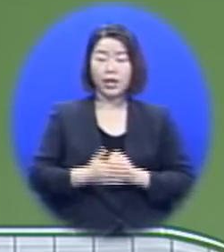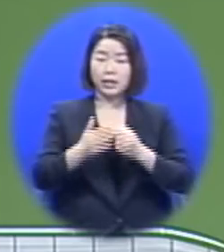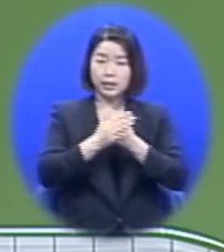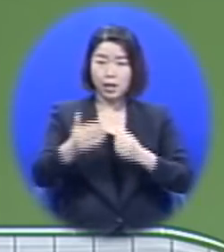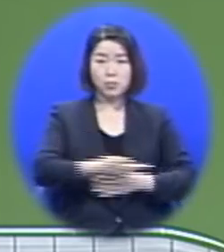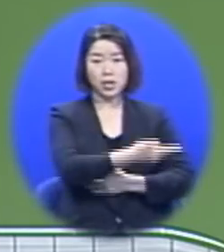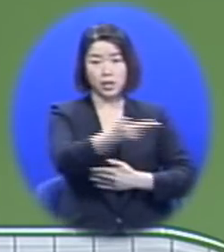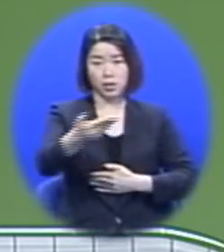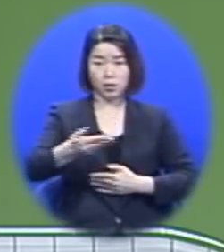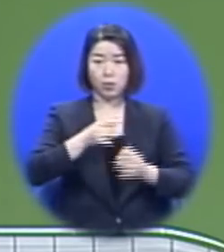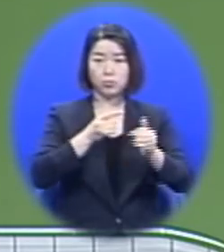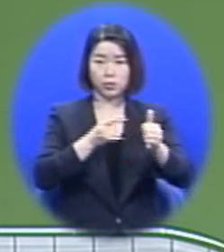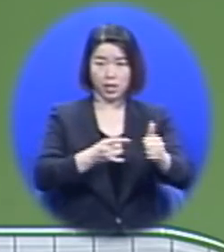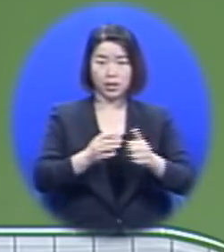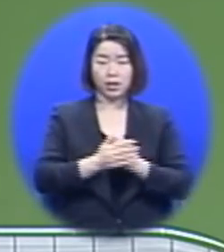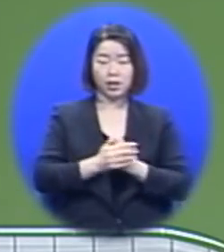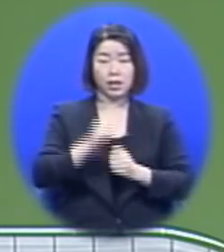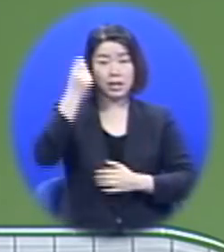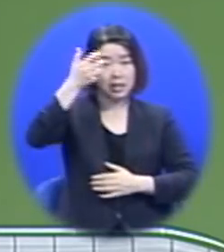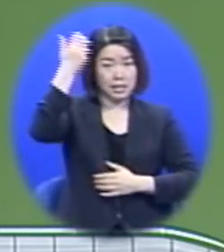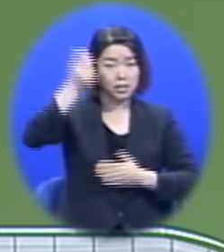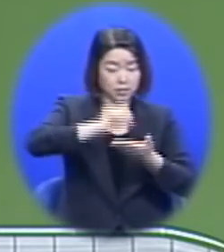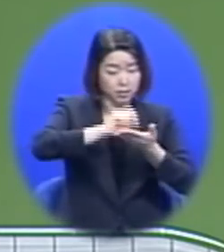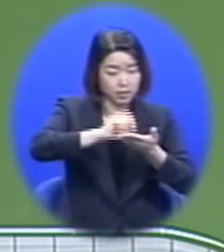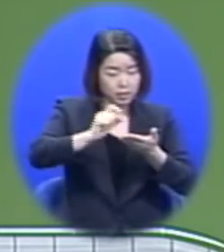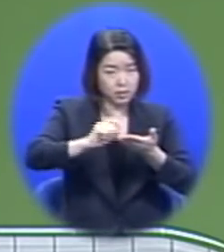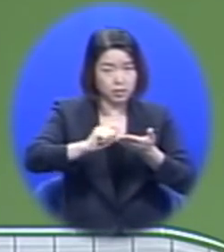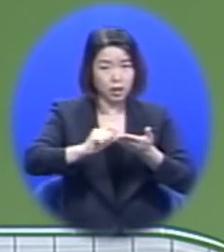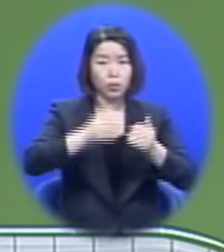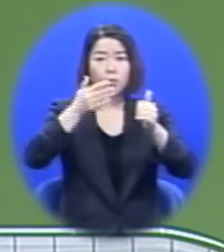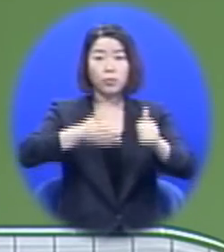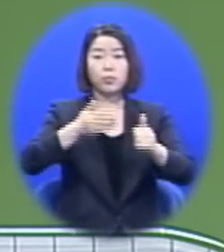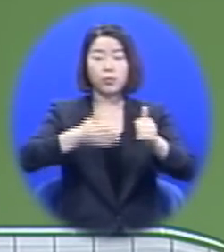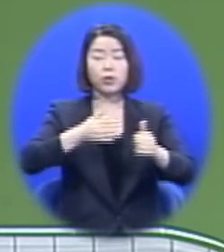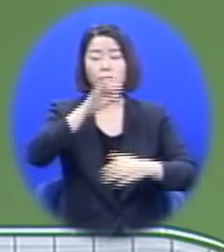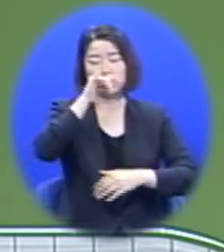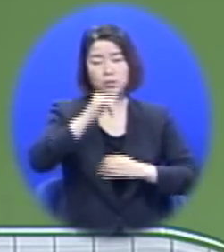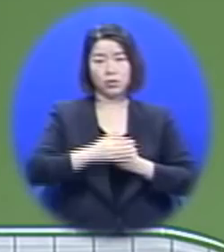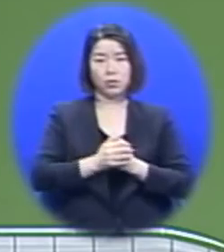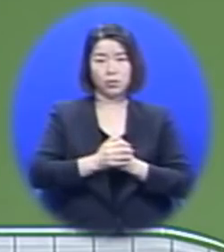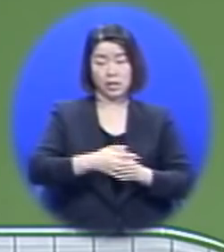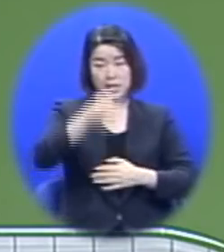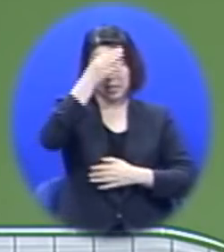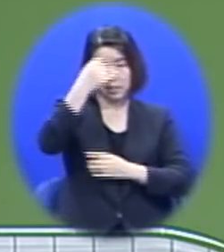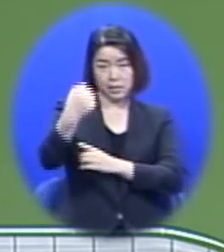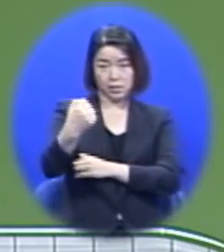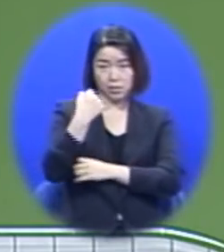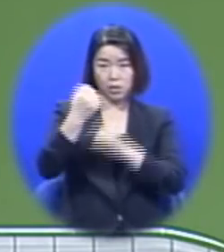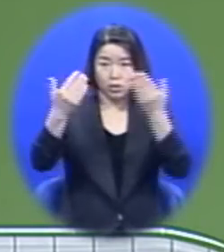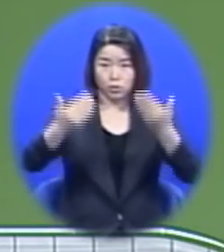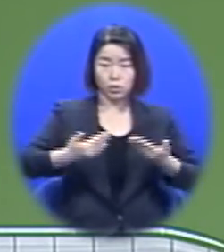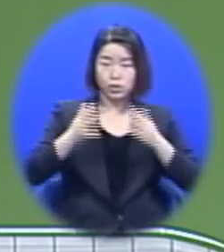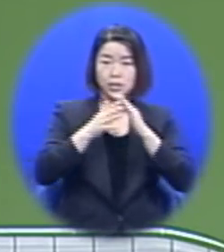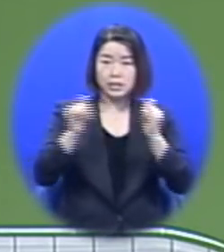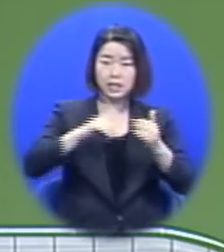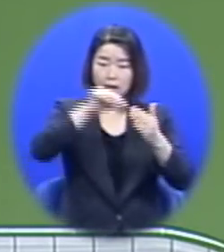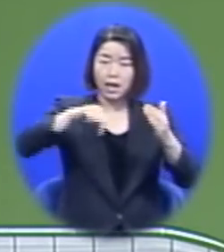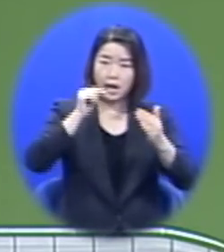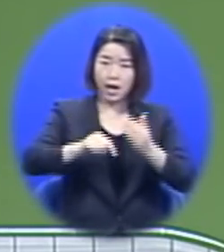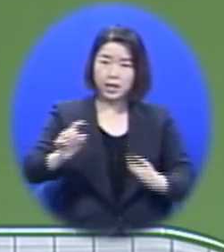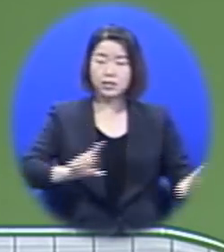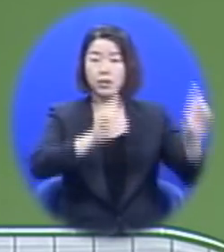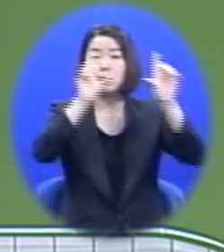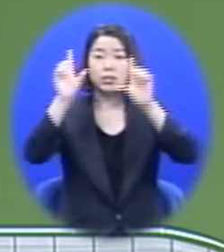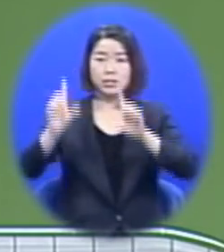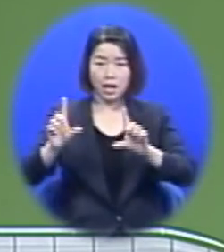그래서 여러분들에게 영성일기를 써보시라고 그렇게 권해드리는 겁니다. 능력 주신 자 안에서의 사는 삶을